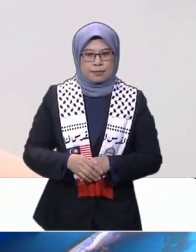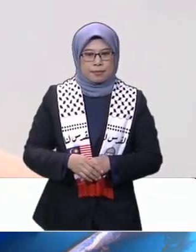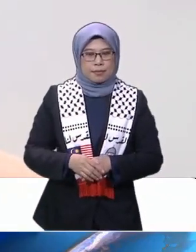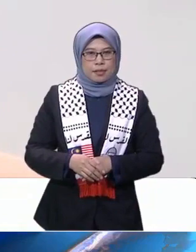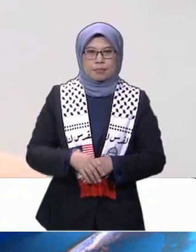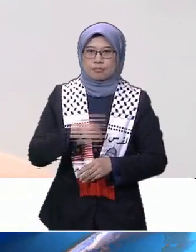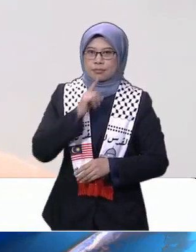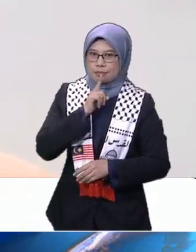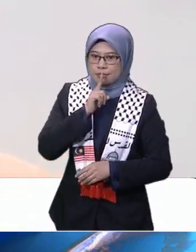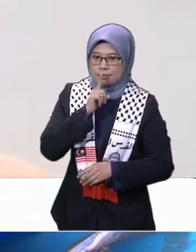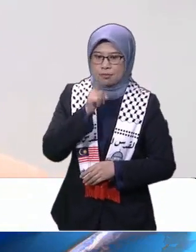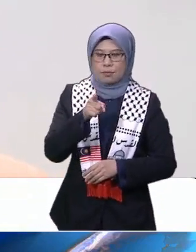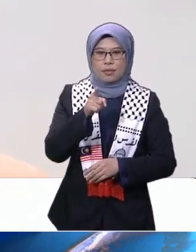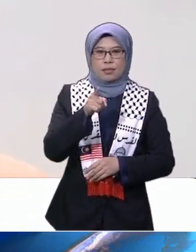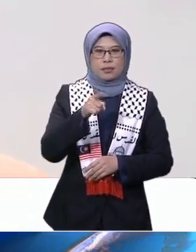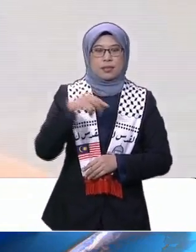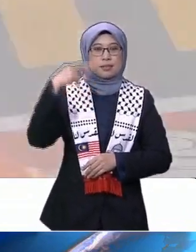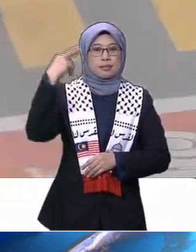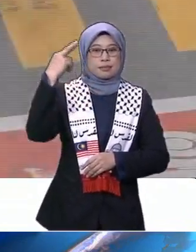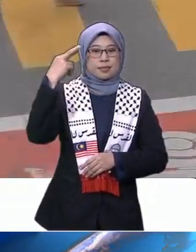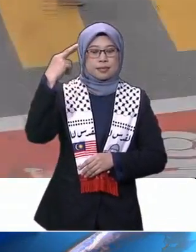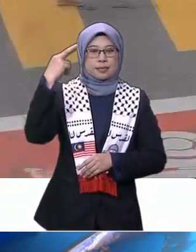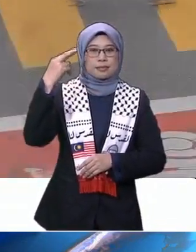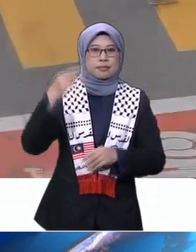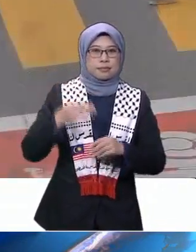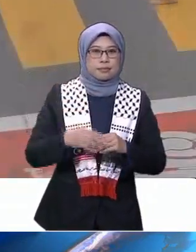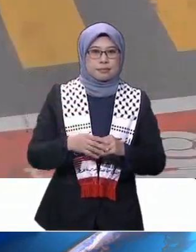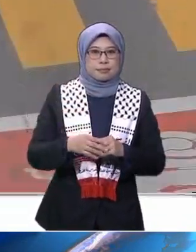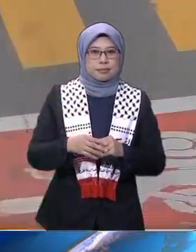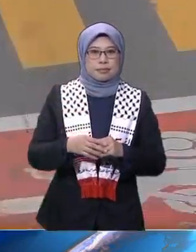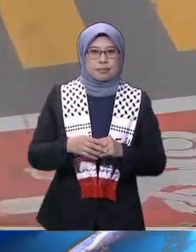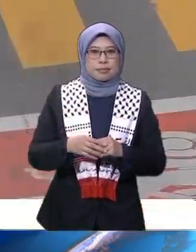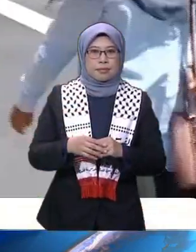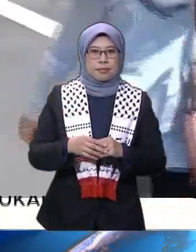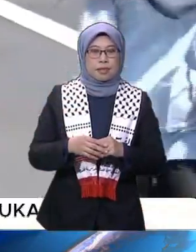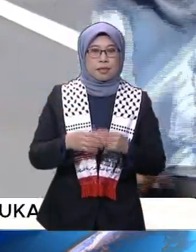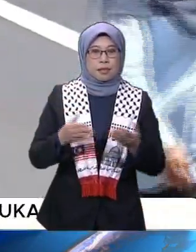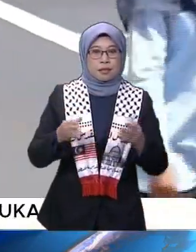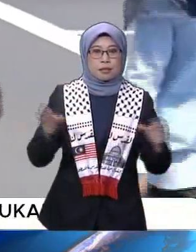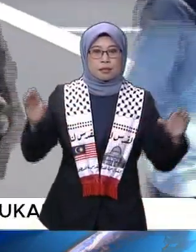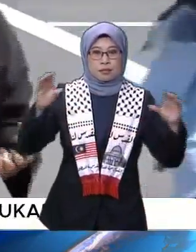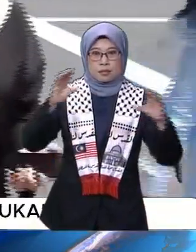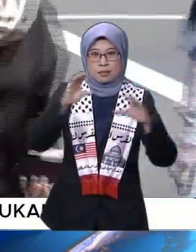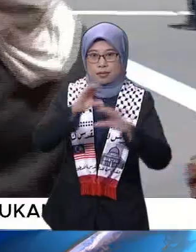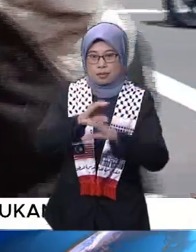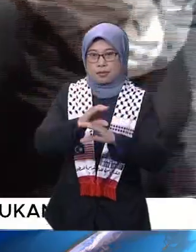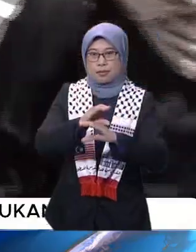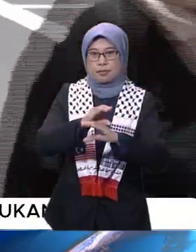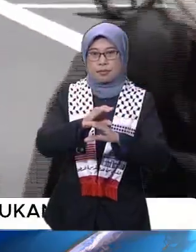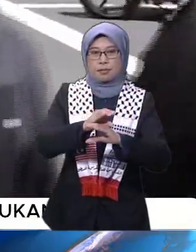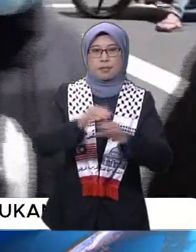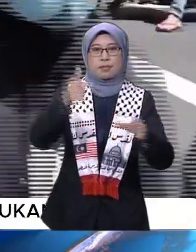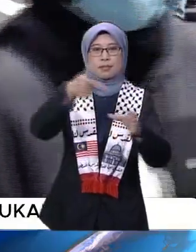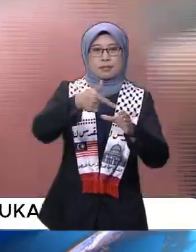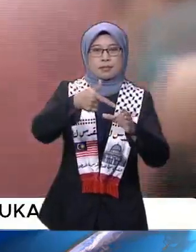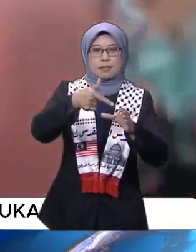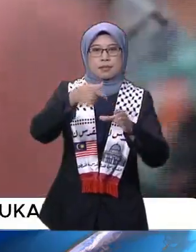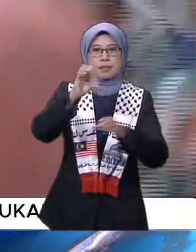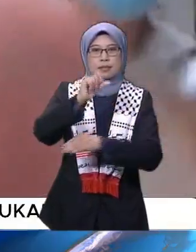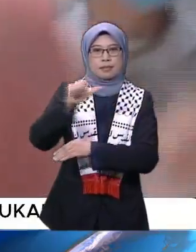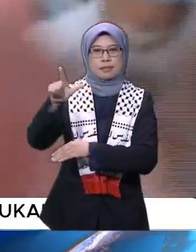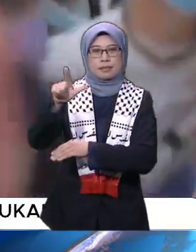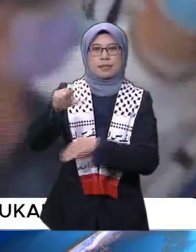Of course, the most recent measures was the subsidy rationalisation in respect to diesel.